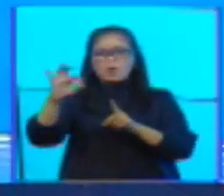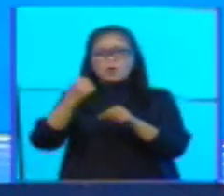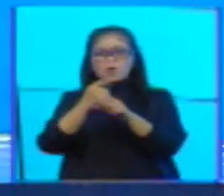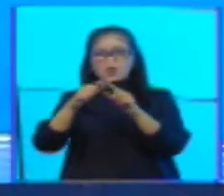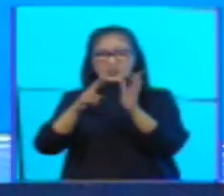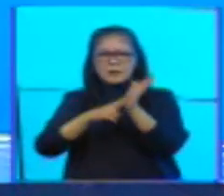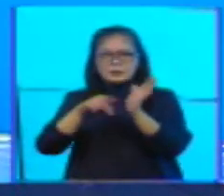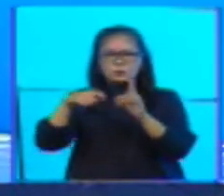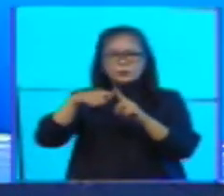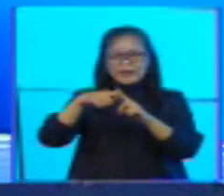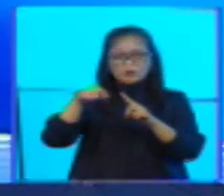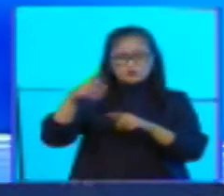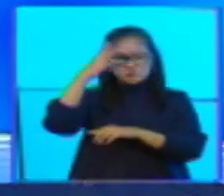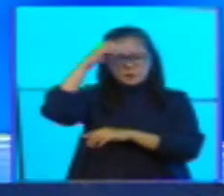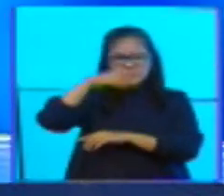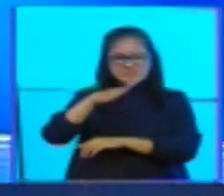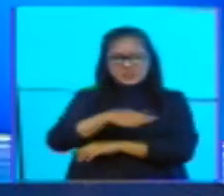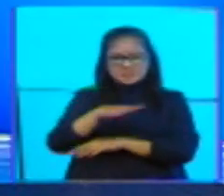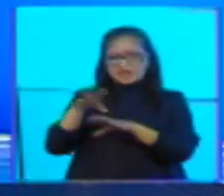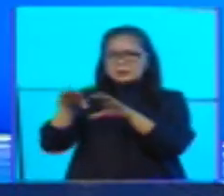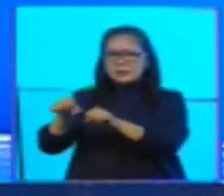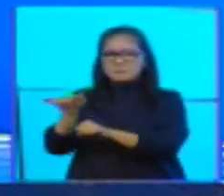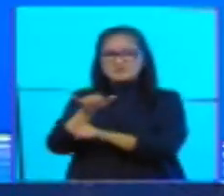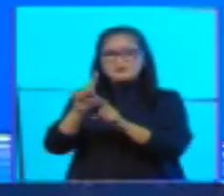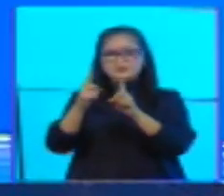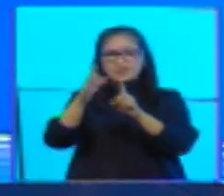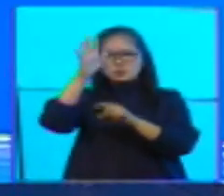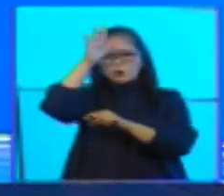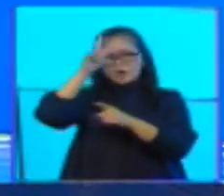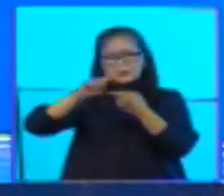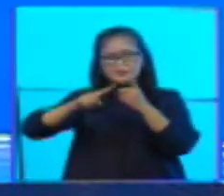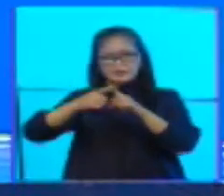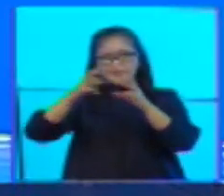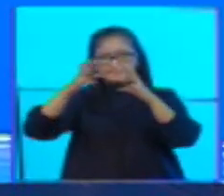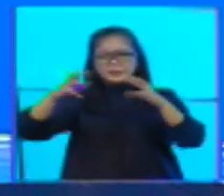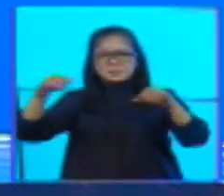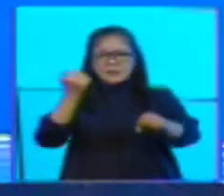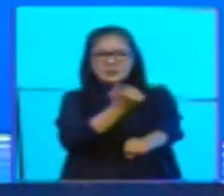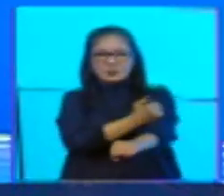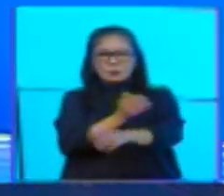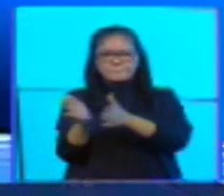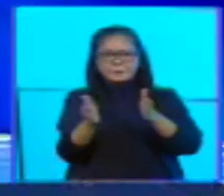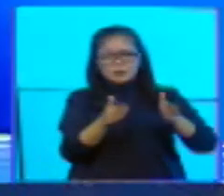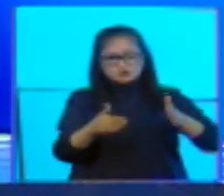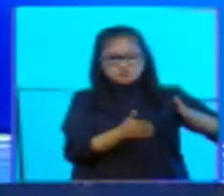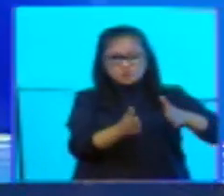Sumatera Selatan ditangkap bersama 11 orang rekannya saat pesta narkoba di pinggir sungai Ogan.